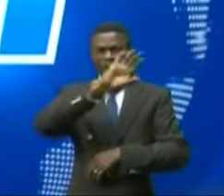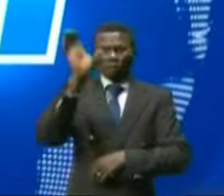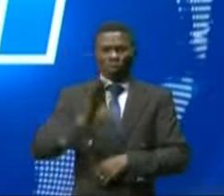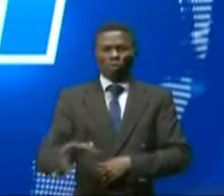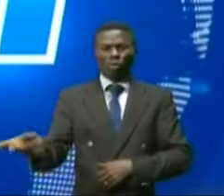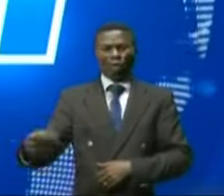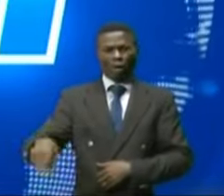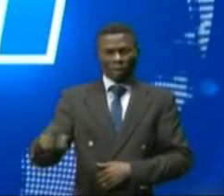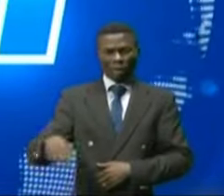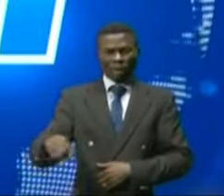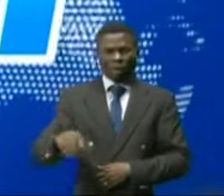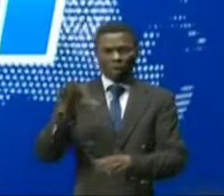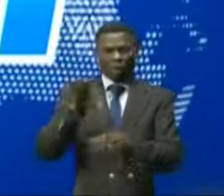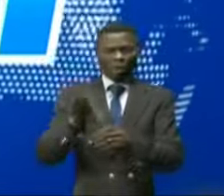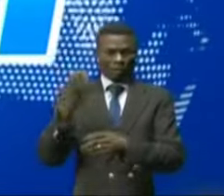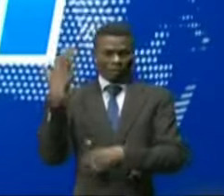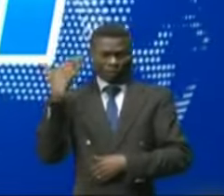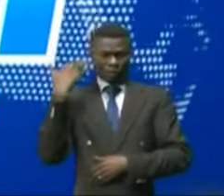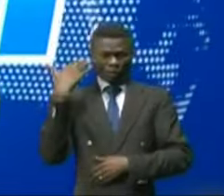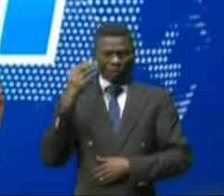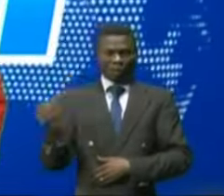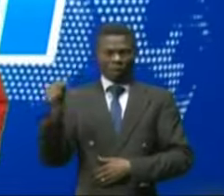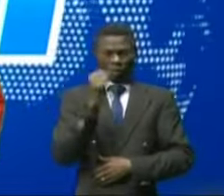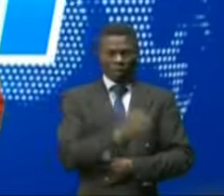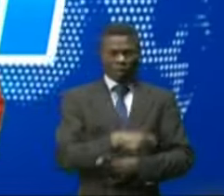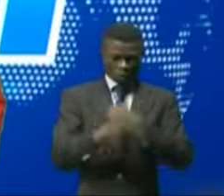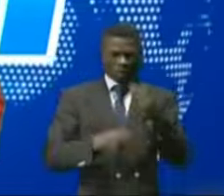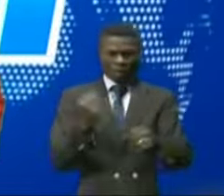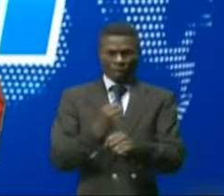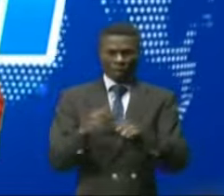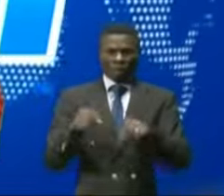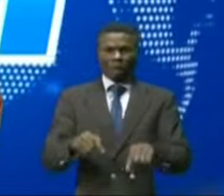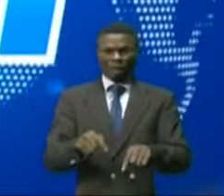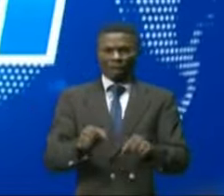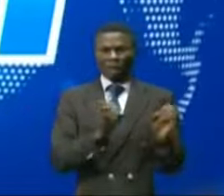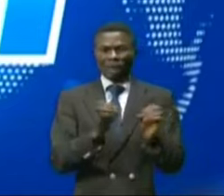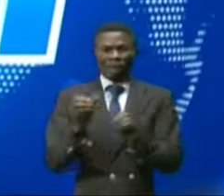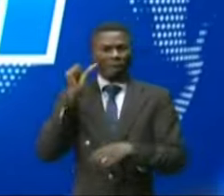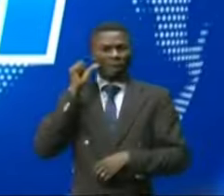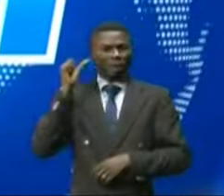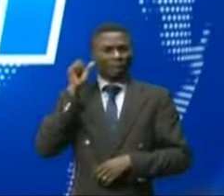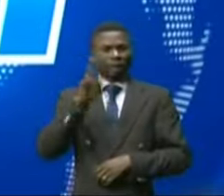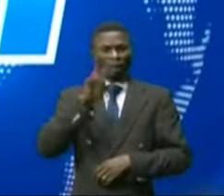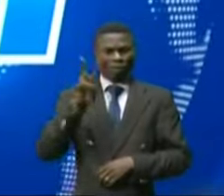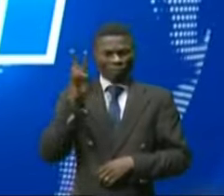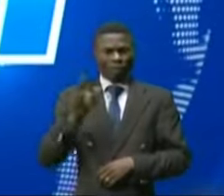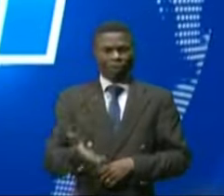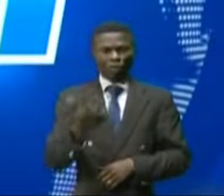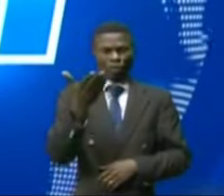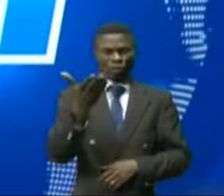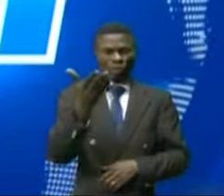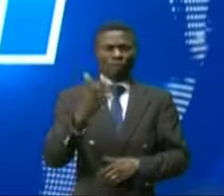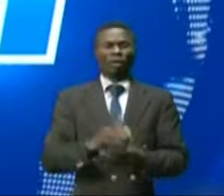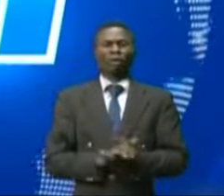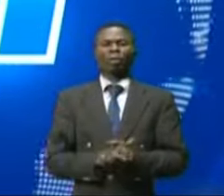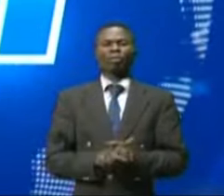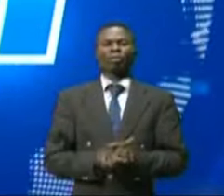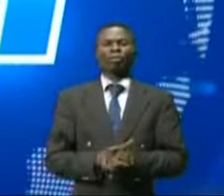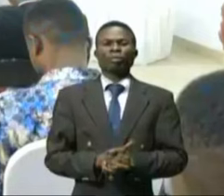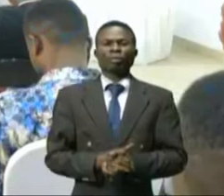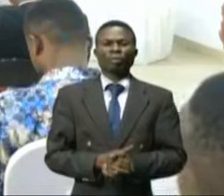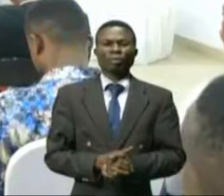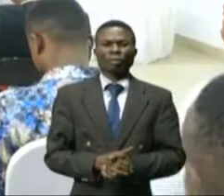de la Gombe, élus récemment, ont été installés au cours d'une plénière tenue hier, nous dit Nadine Yango dans son reportage.